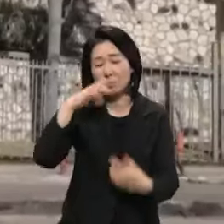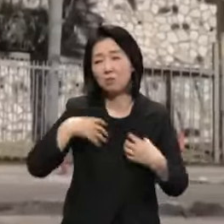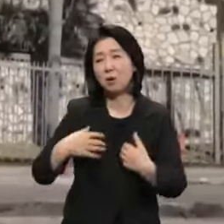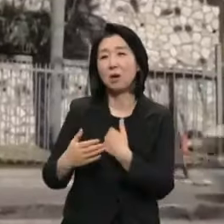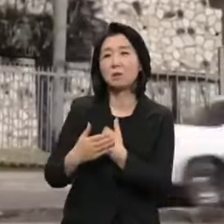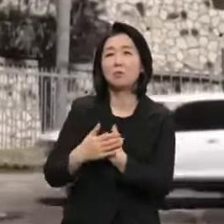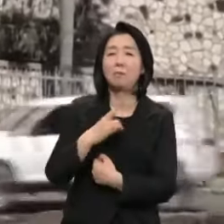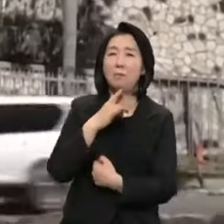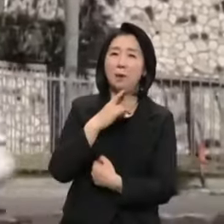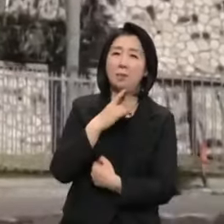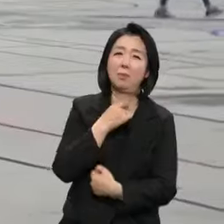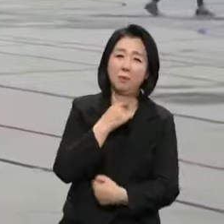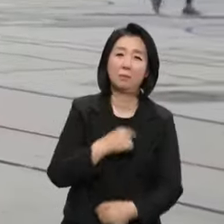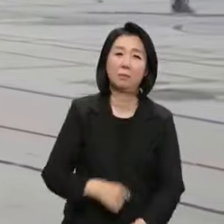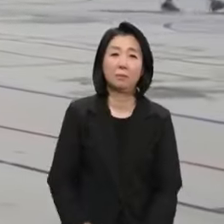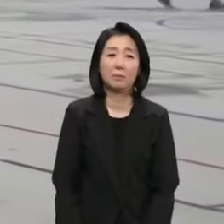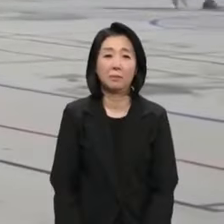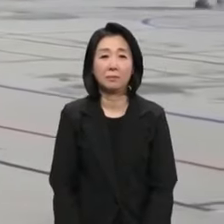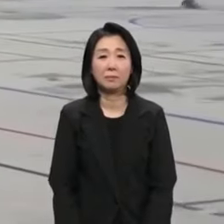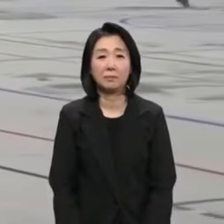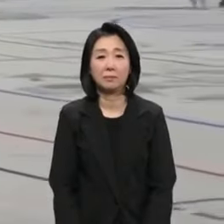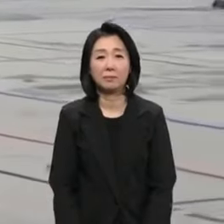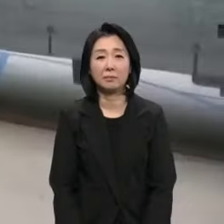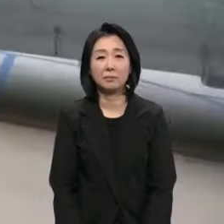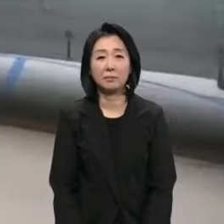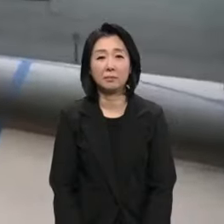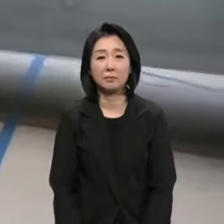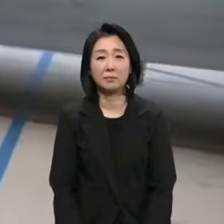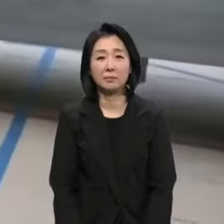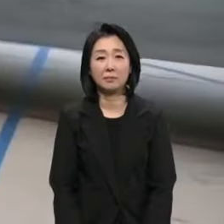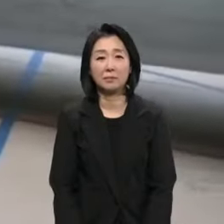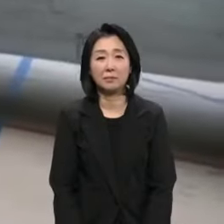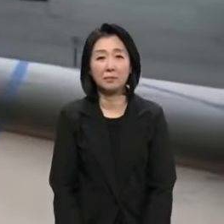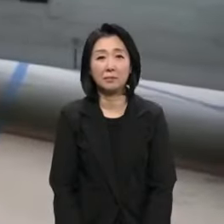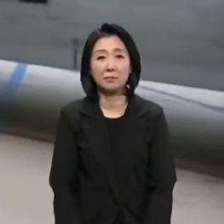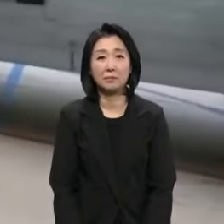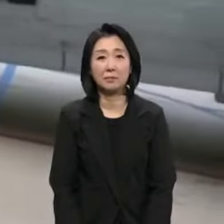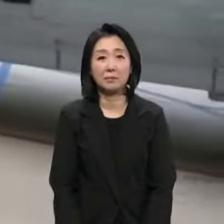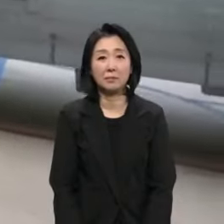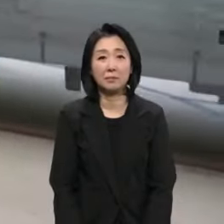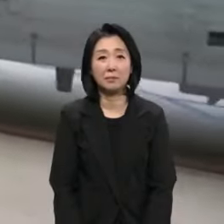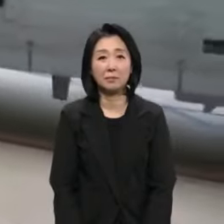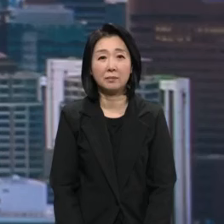것으로 전해졌습니다. 로스앤젤레스에서 JTBC 홍지은입니다.